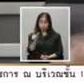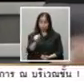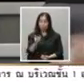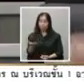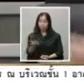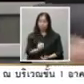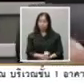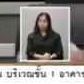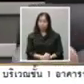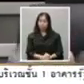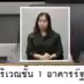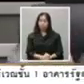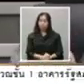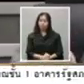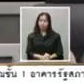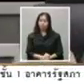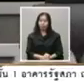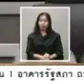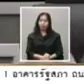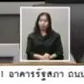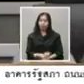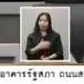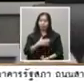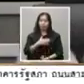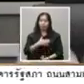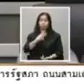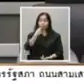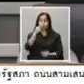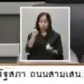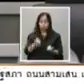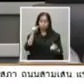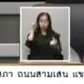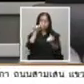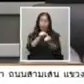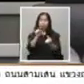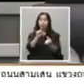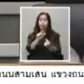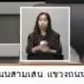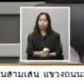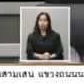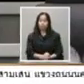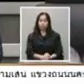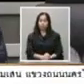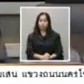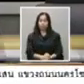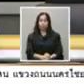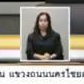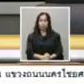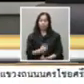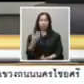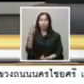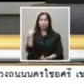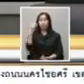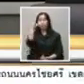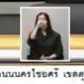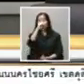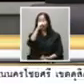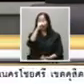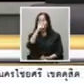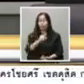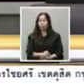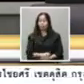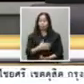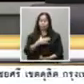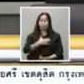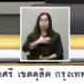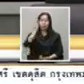สั้นๆคือสิ่งที่ผมจะพูดเนี่ยจะตรงประเด็นมากๆเลยครับเพราะว่าเมื่อคืนเนี้ยผมได้อภิป